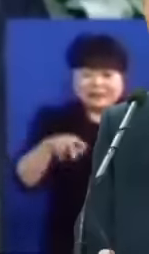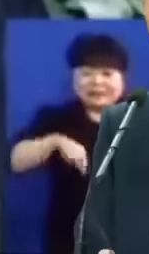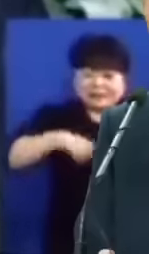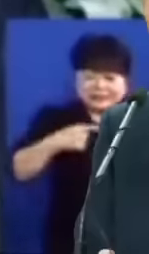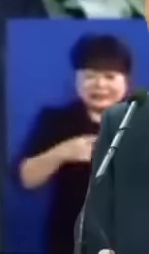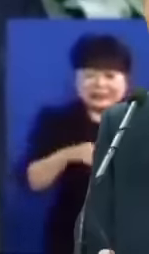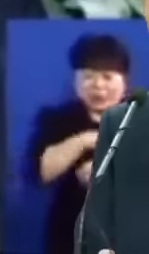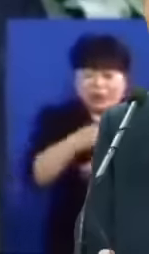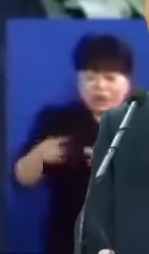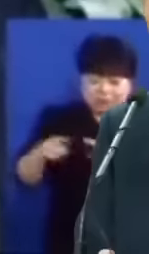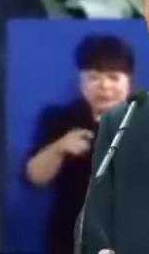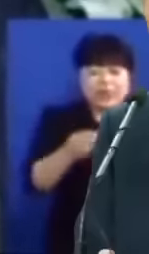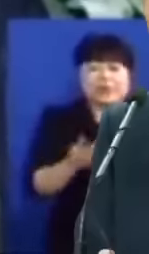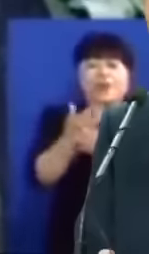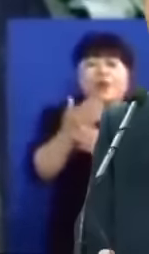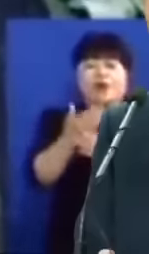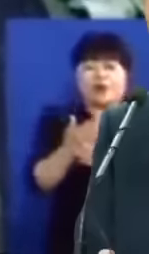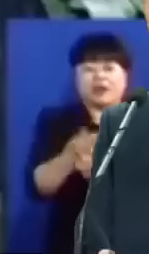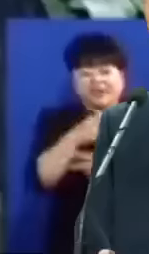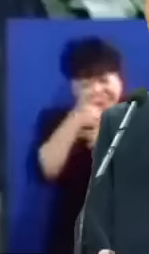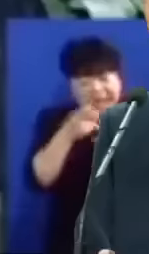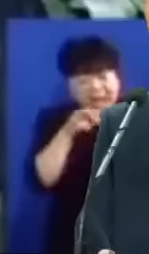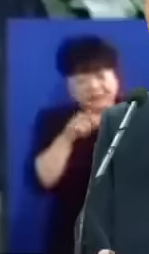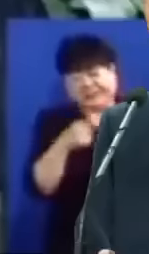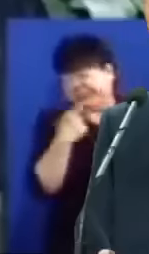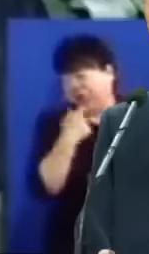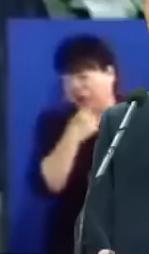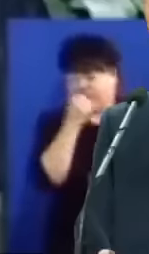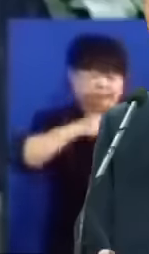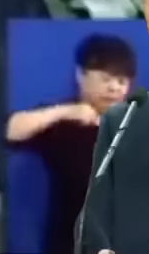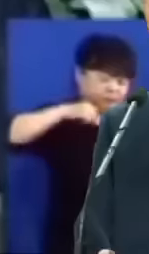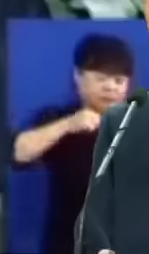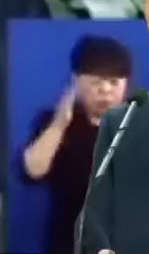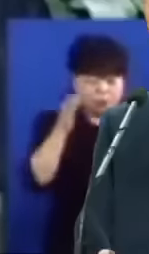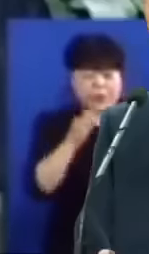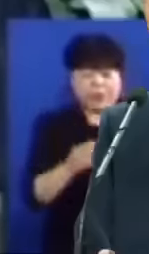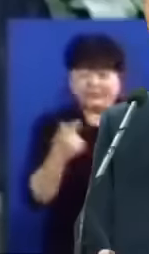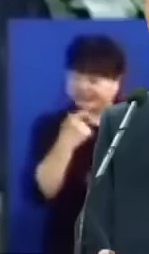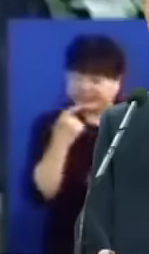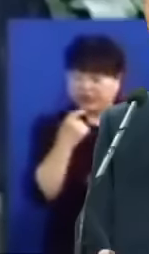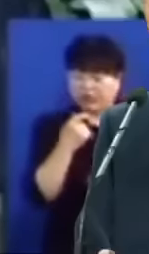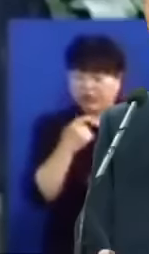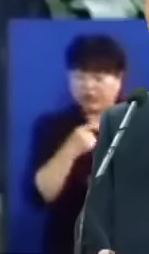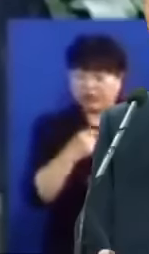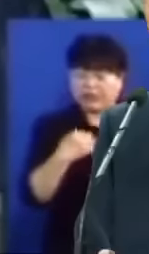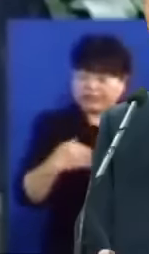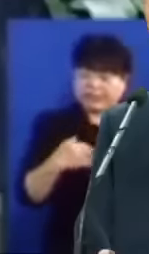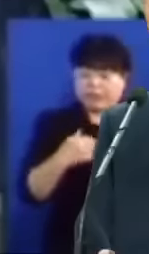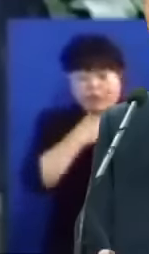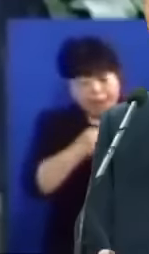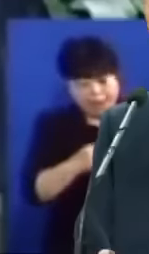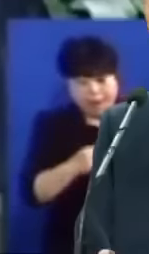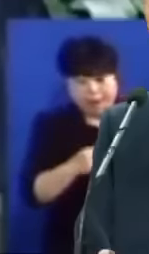스스로 축구 행사를 합니다. 자라 그러면 나 안 잘래요. 공부하라 그러면 아, 나 게임 좀 더 하고요.